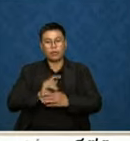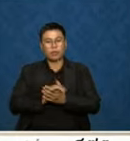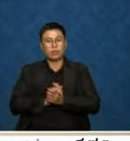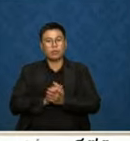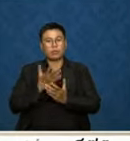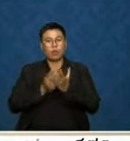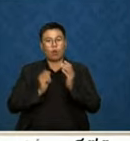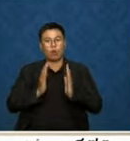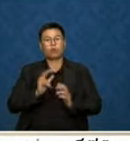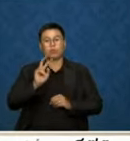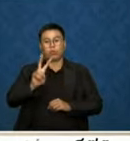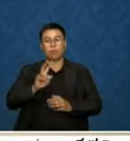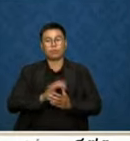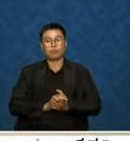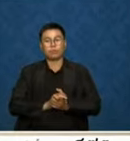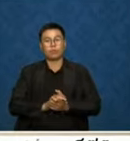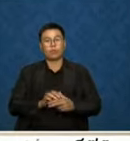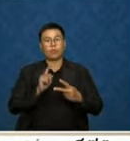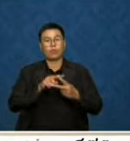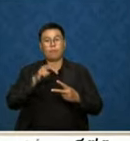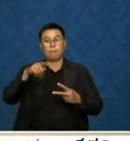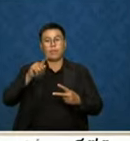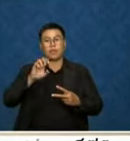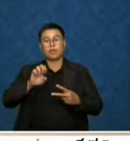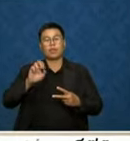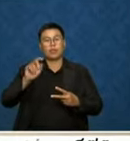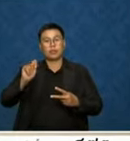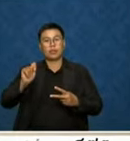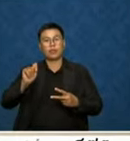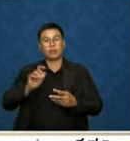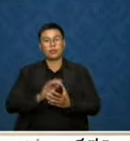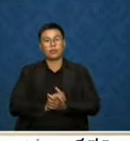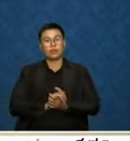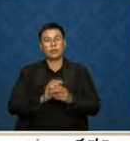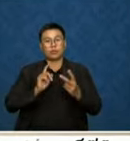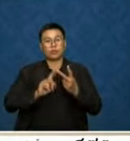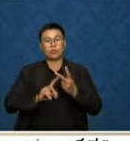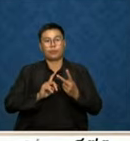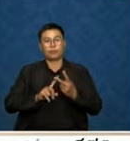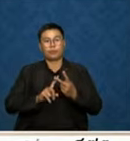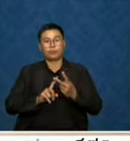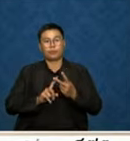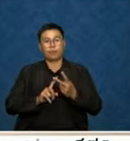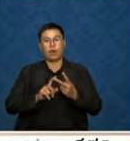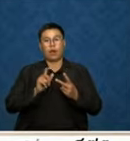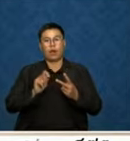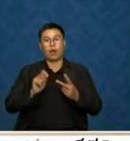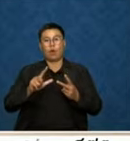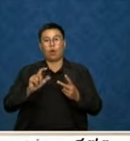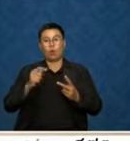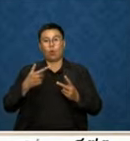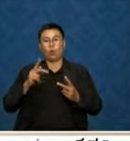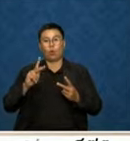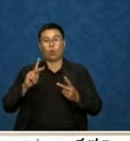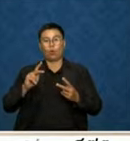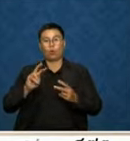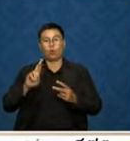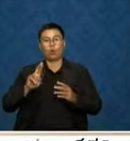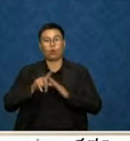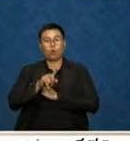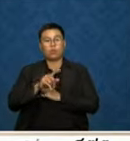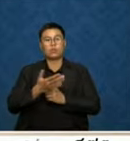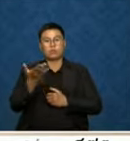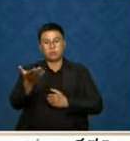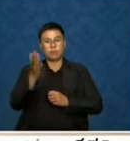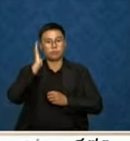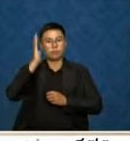านนะครับท่านปรีติเจริญศิลป์นะครับและต่อด้วยท่านอลงกตมณีกาศครับท่านปรีติเจ